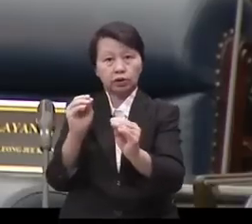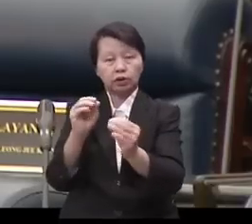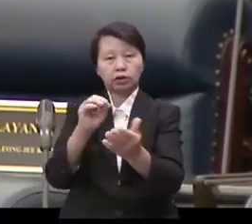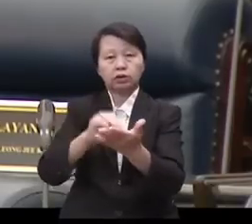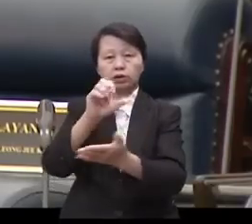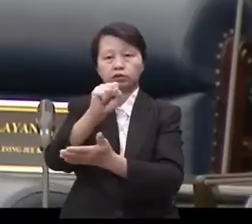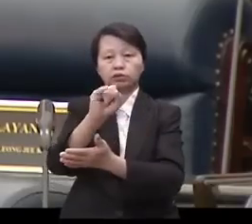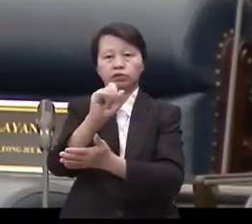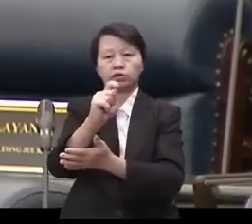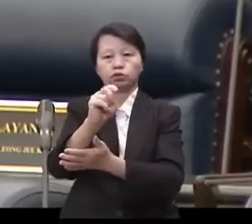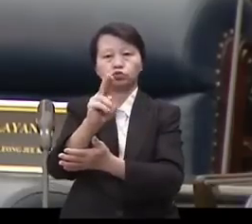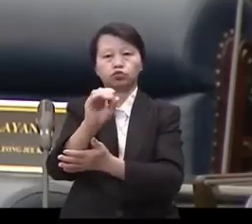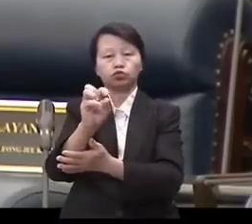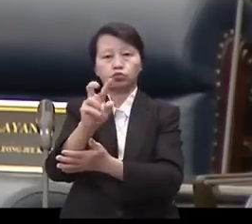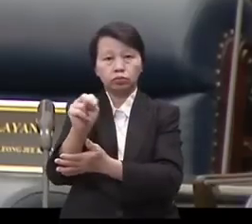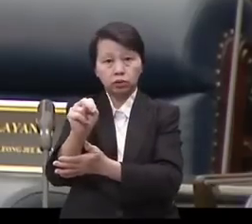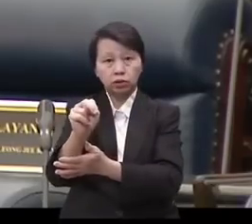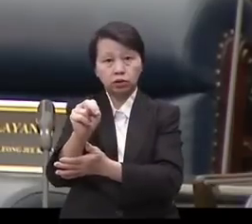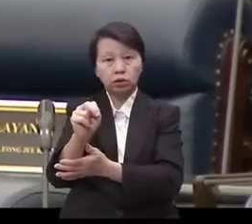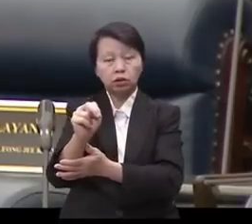Sindumin di mana